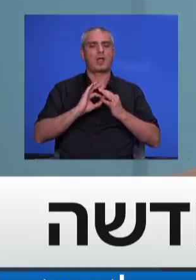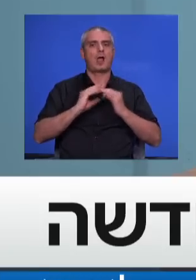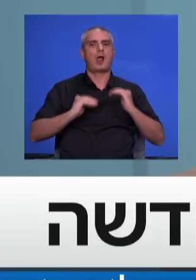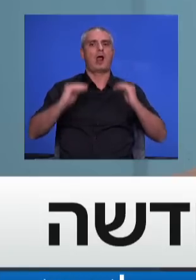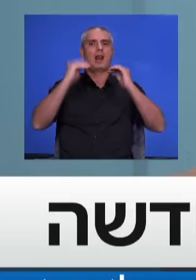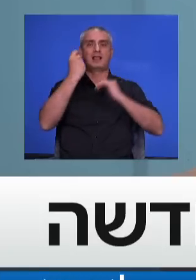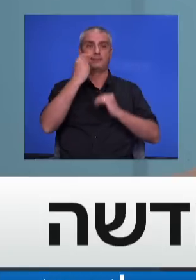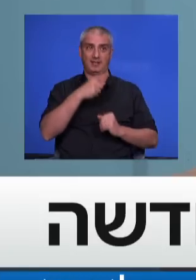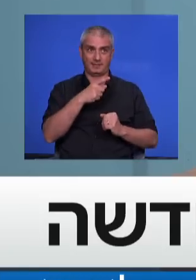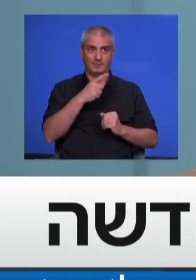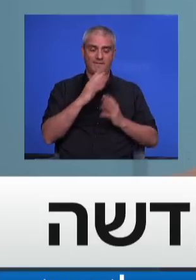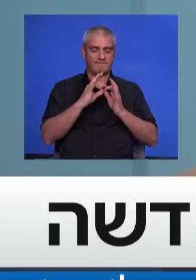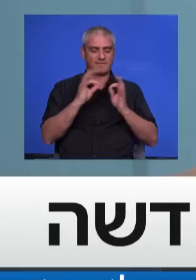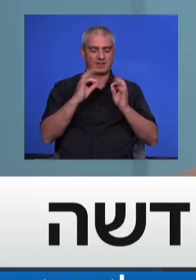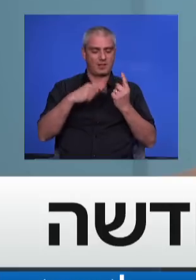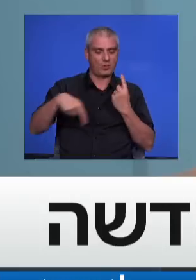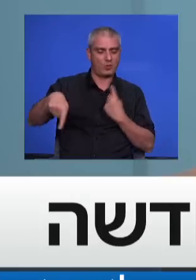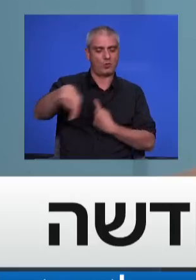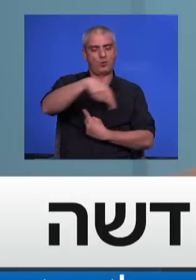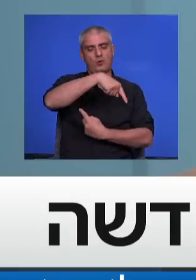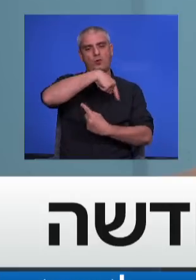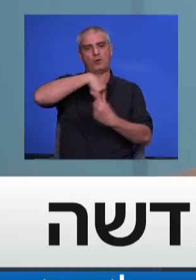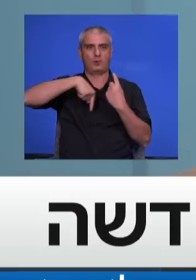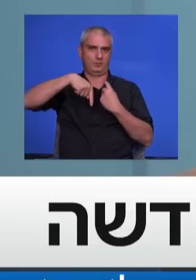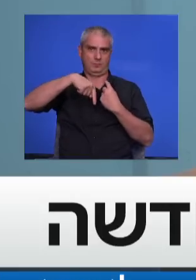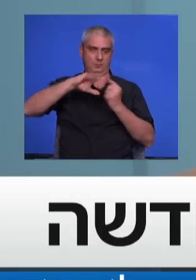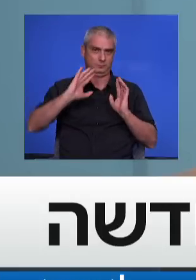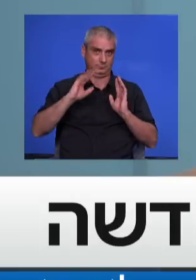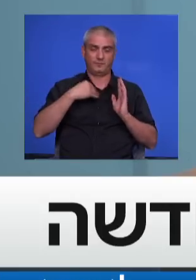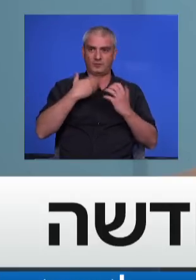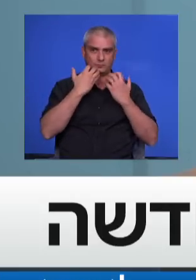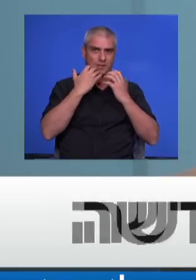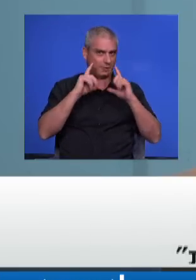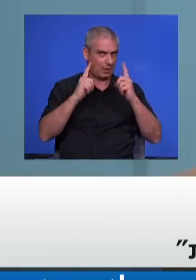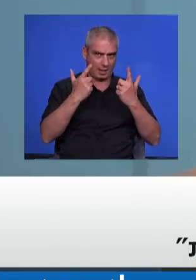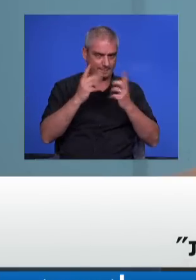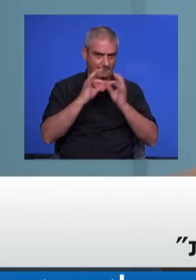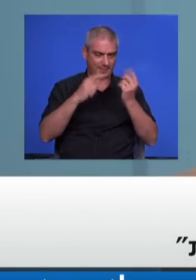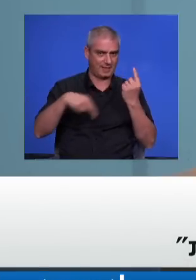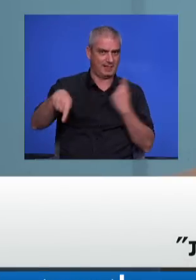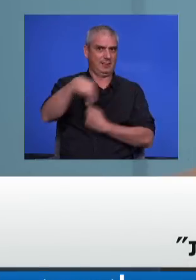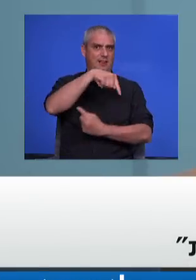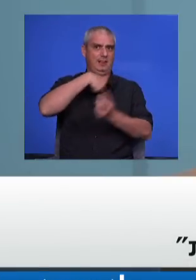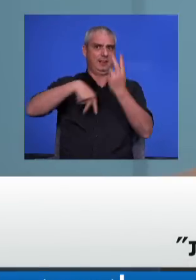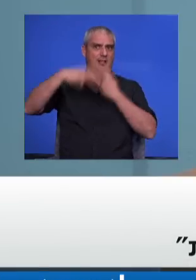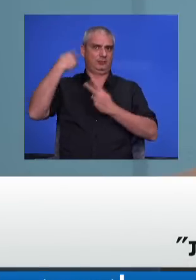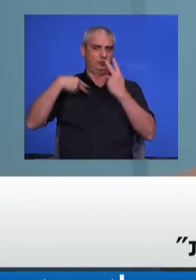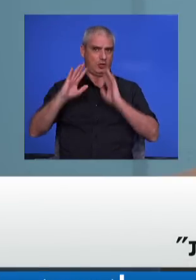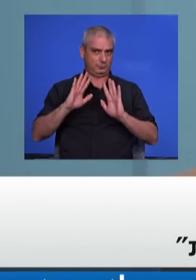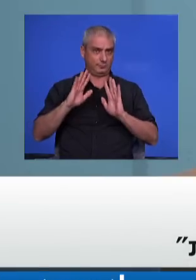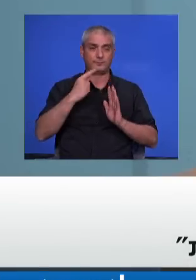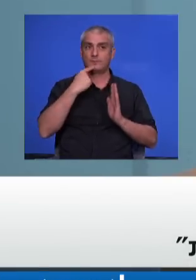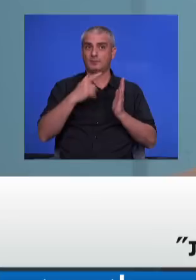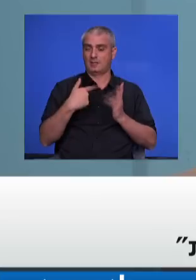המחירים ויתחילו לסובב את הגלגל לאחור. אני רוצה להסביר למה זה מתחיל לסובב את הגלגל לאחור. נניח שאתה